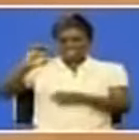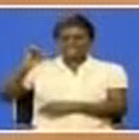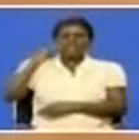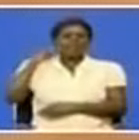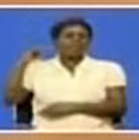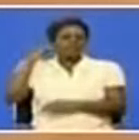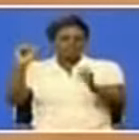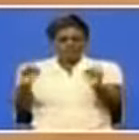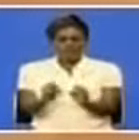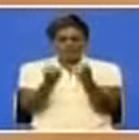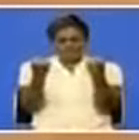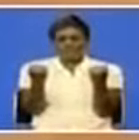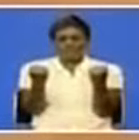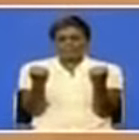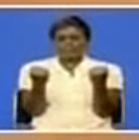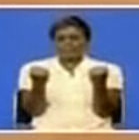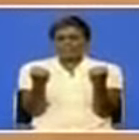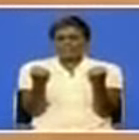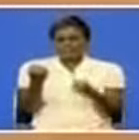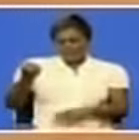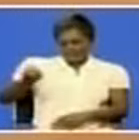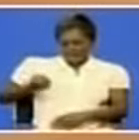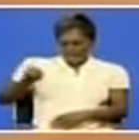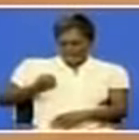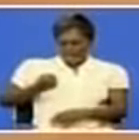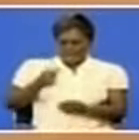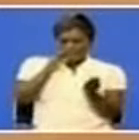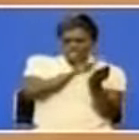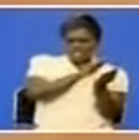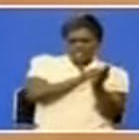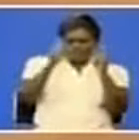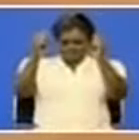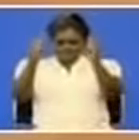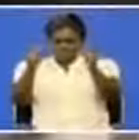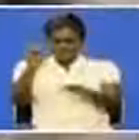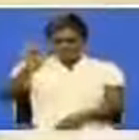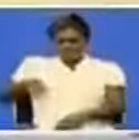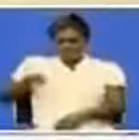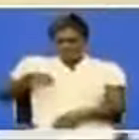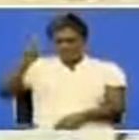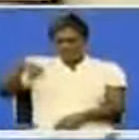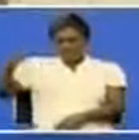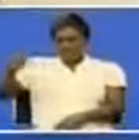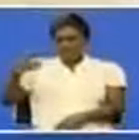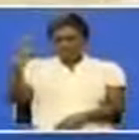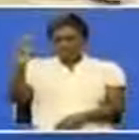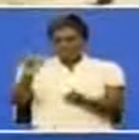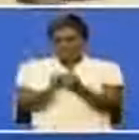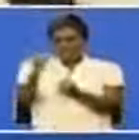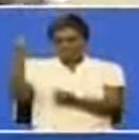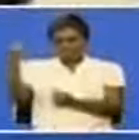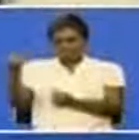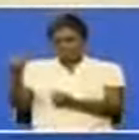Egerton zilizoandaliwa katika kaunti ya Nakuru. Chepkoech alihifadhi taji hilo la kinadada ambalo alishinda mwaka